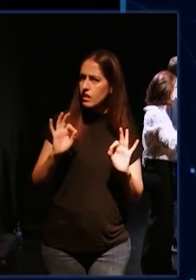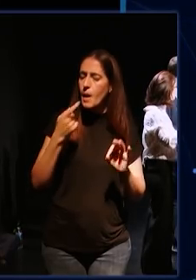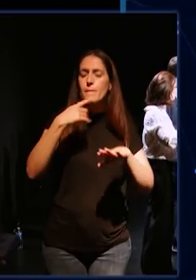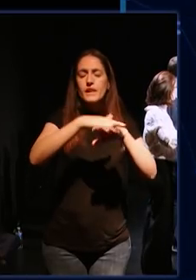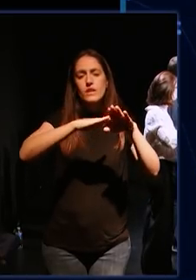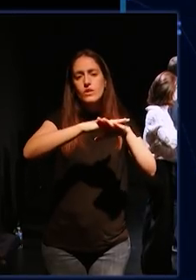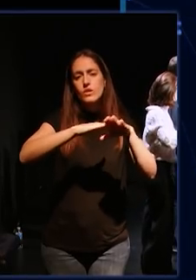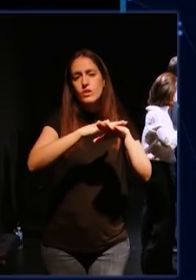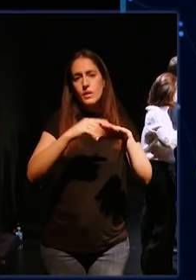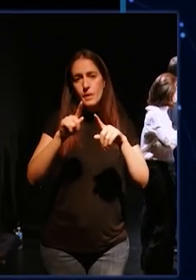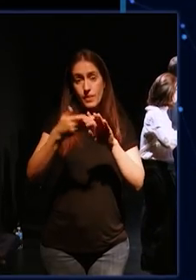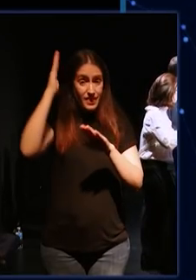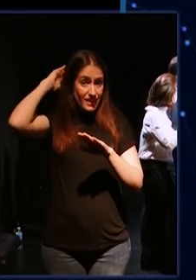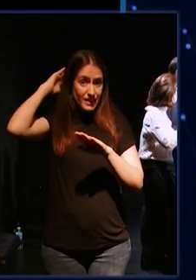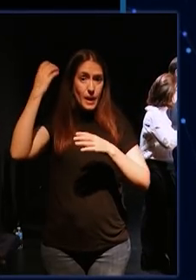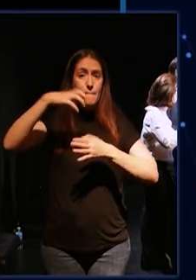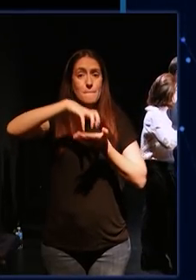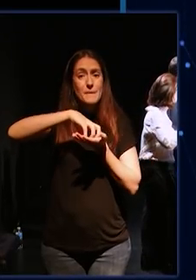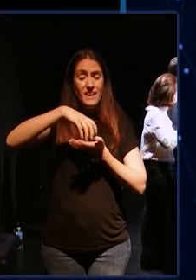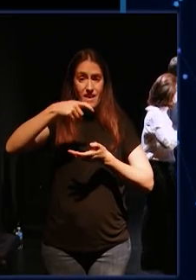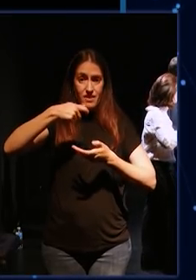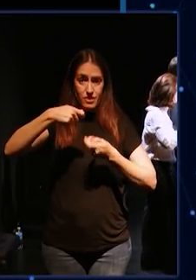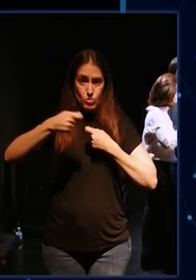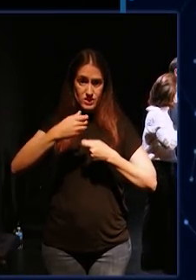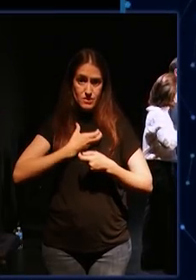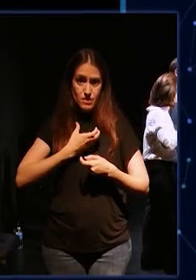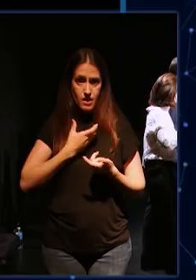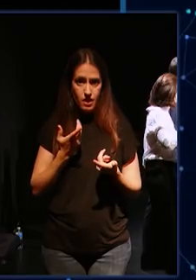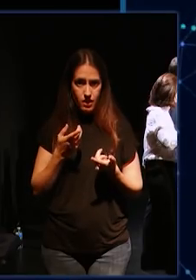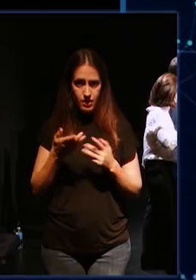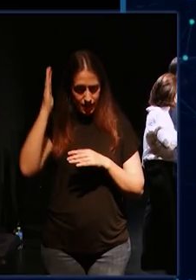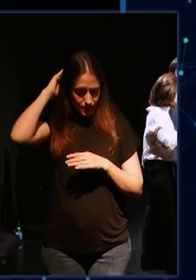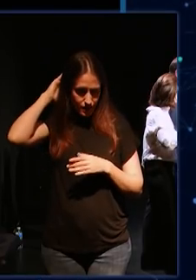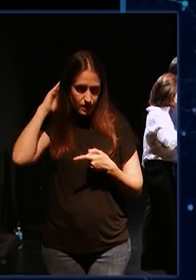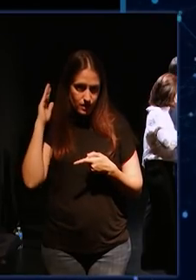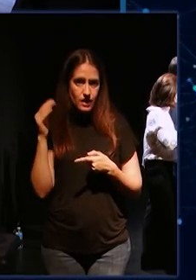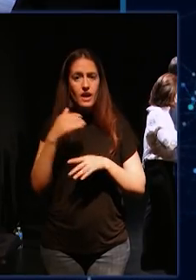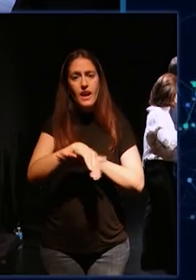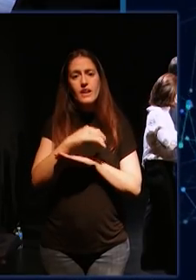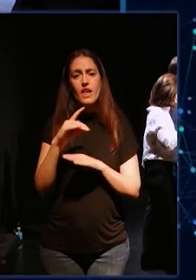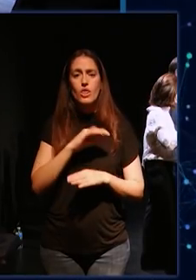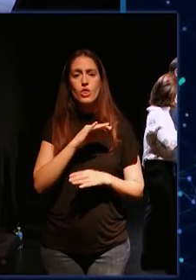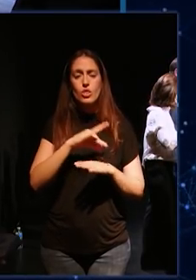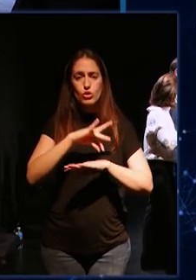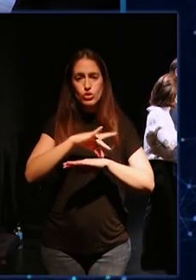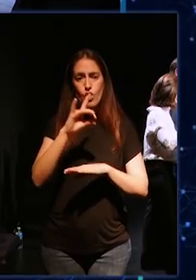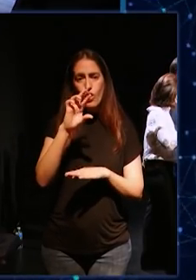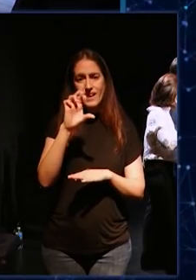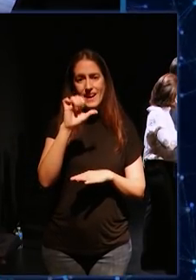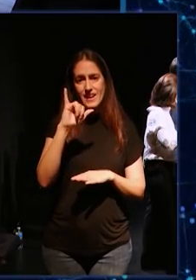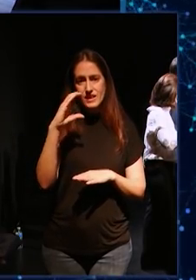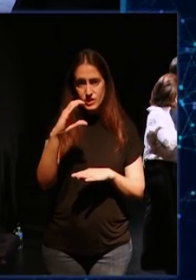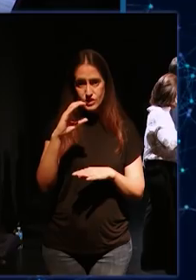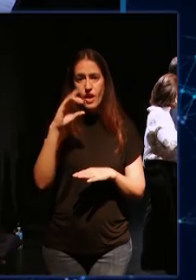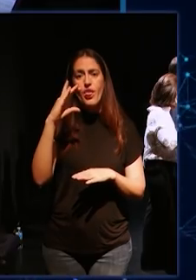allà darrere. També és un espai verd. Cervantes, sí. Doctor Reig, Cervantes... Sí, però també és un